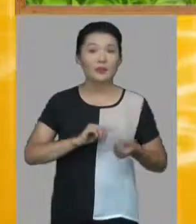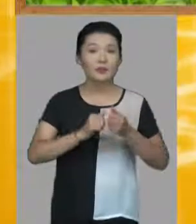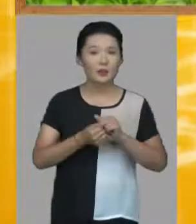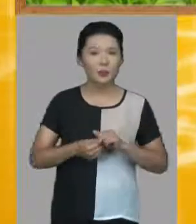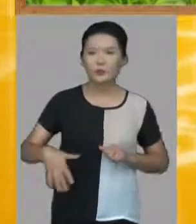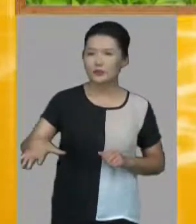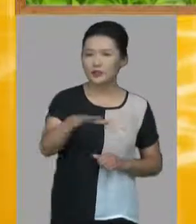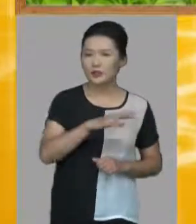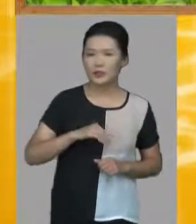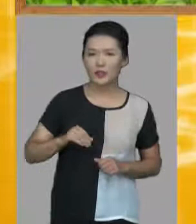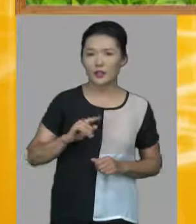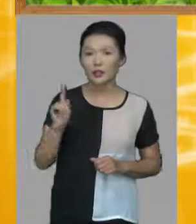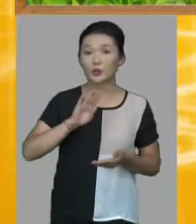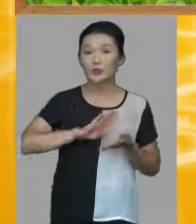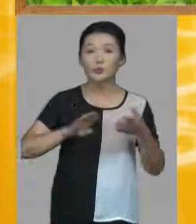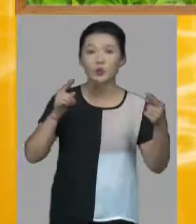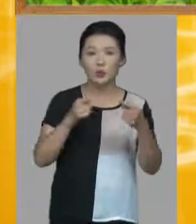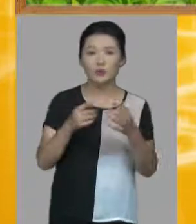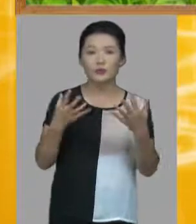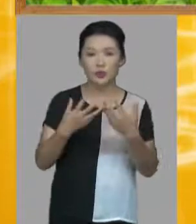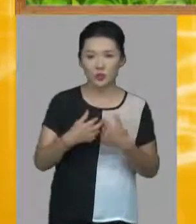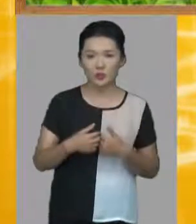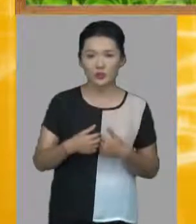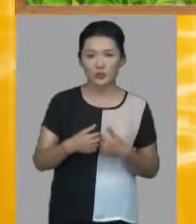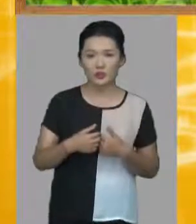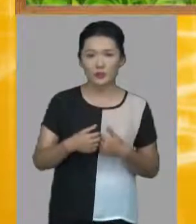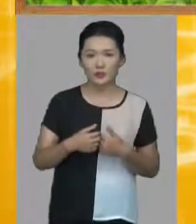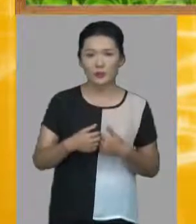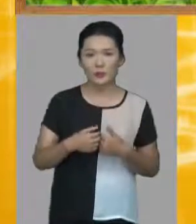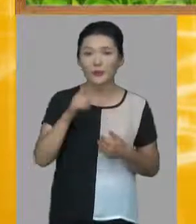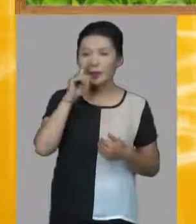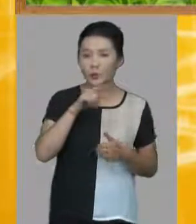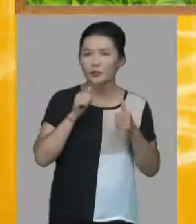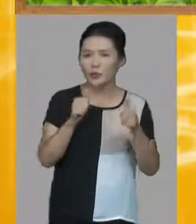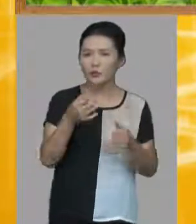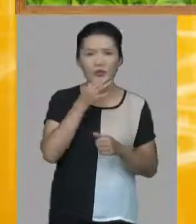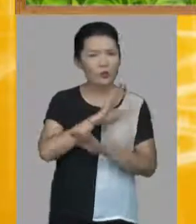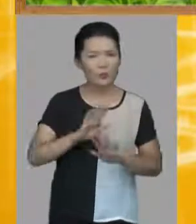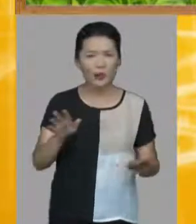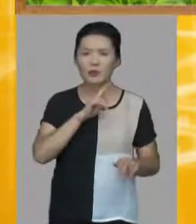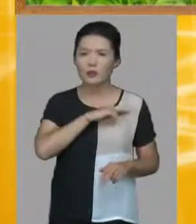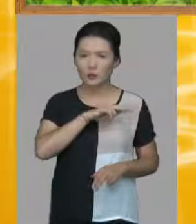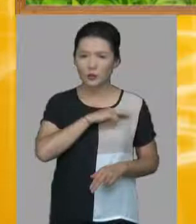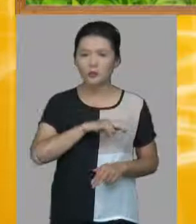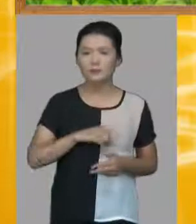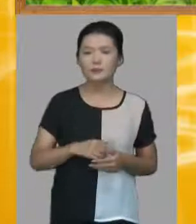Запомните все, что без точного счета не сдвинется с места любая работа.